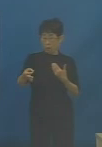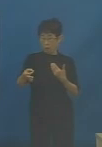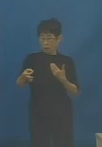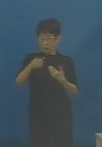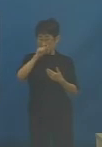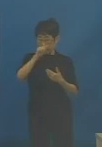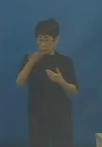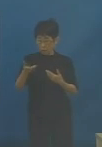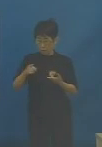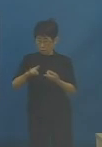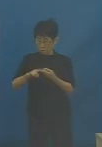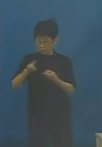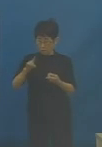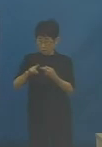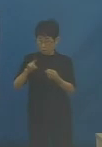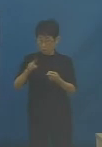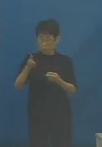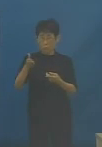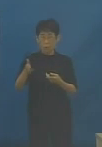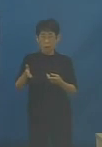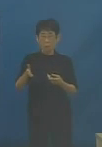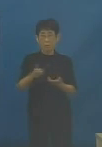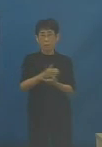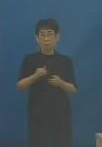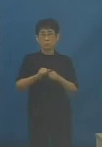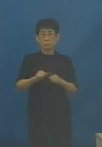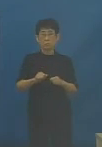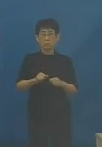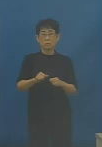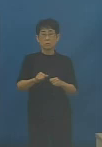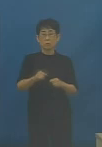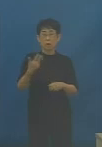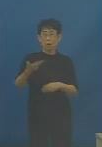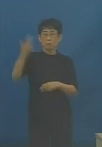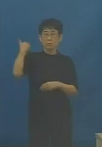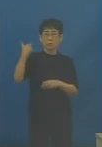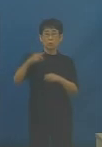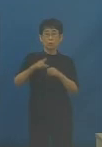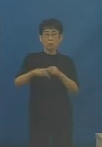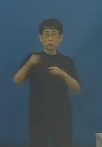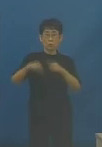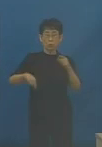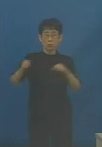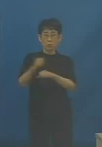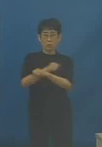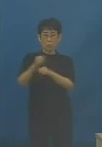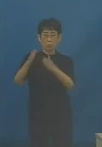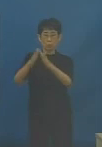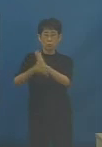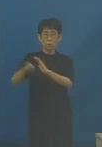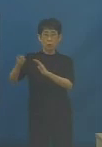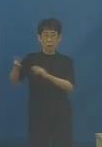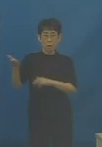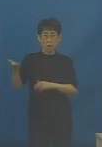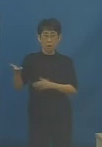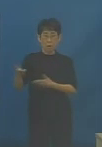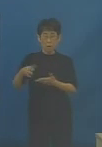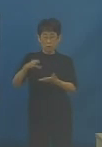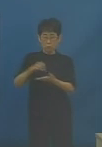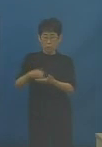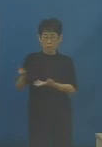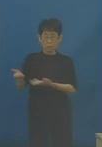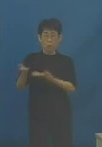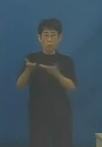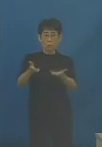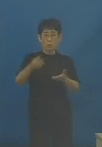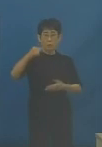で厚労省さんがそういうものは出せないと言ったのかは正直解せなくて、私も厚労省さんの方にそういうことを